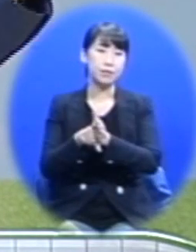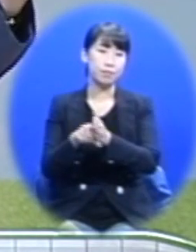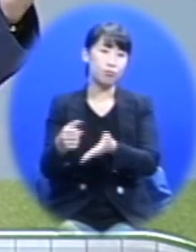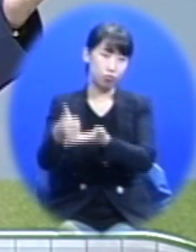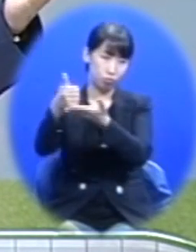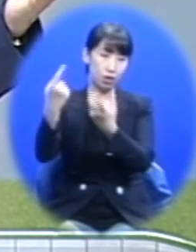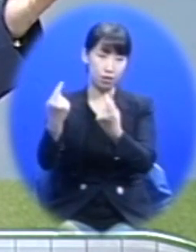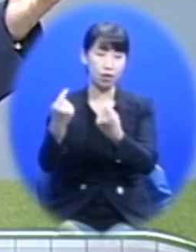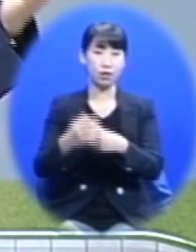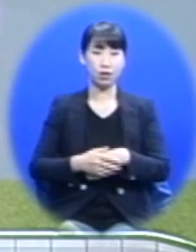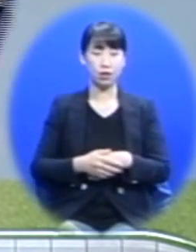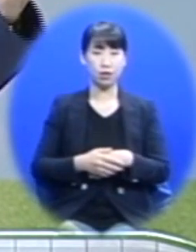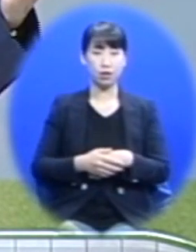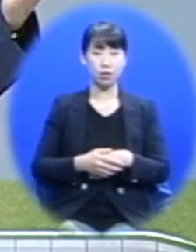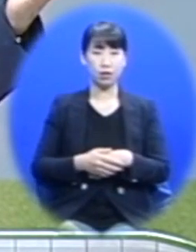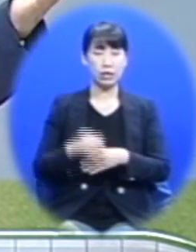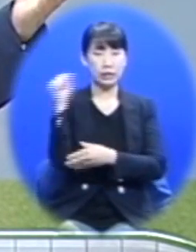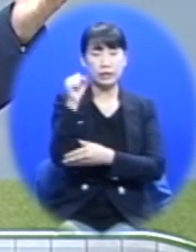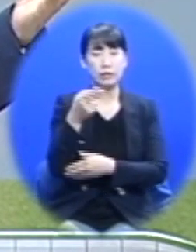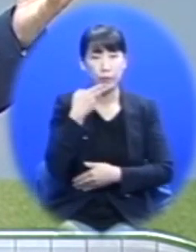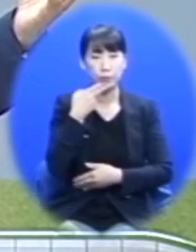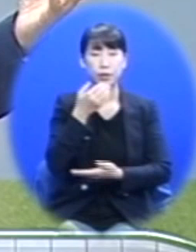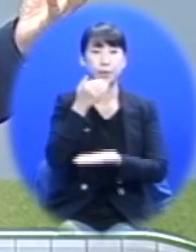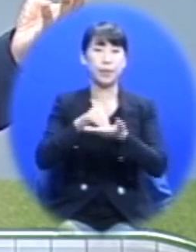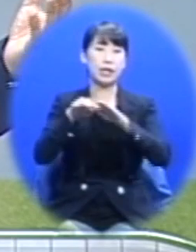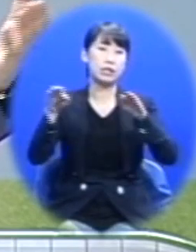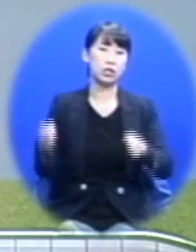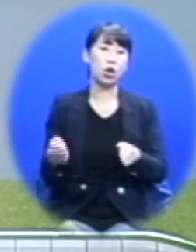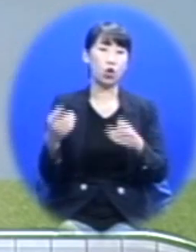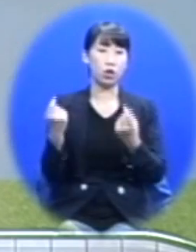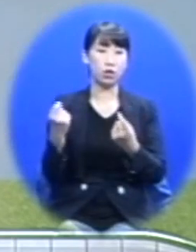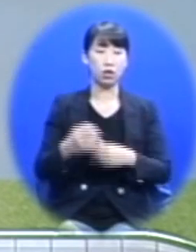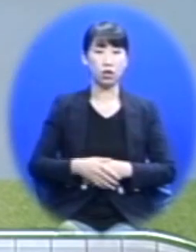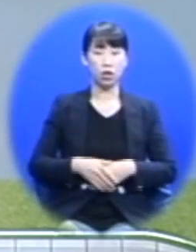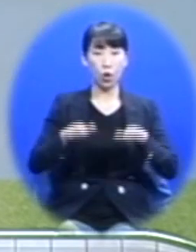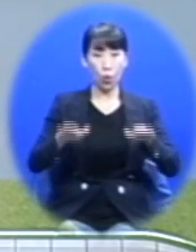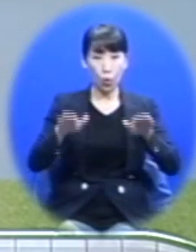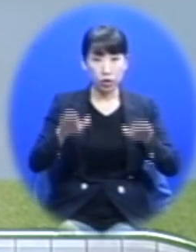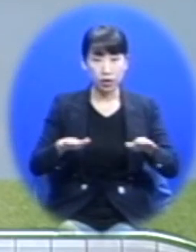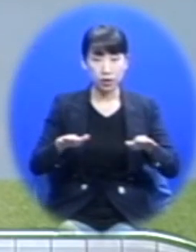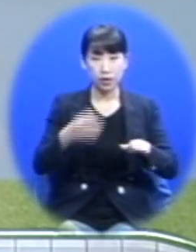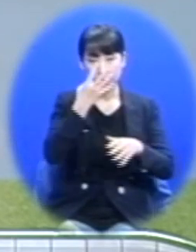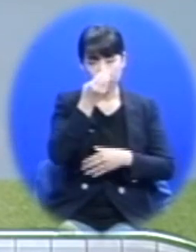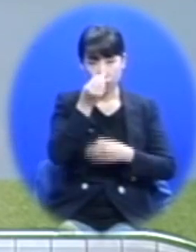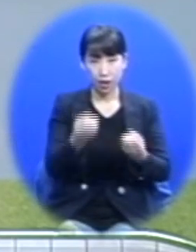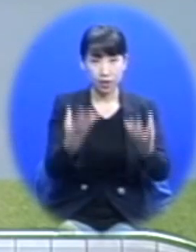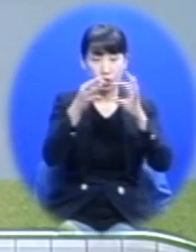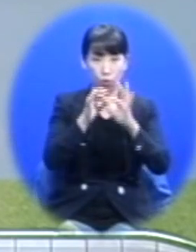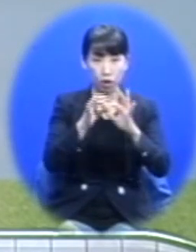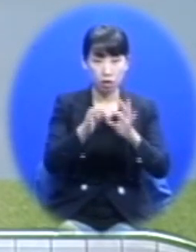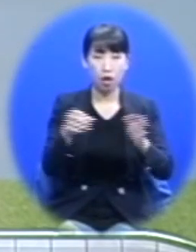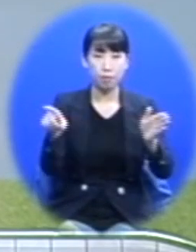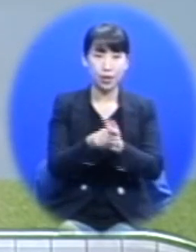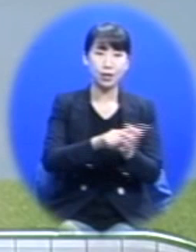그분은 반석이세요. 흔들림이 없으십니다. 오늘 이 시간에 성찬을 통해서 여러분이 이